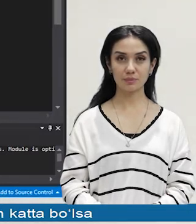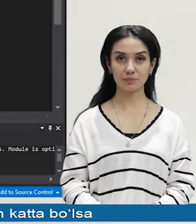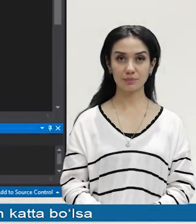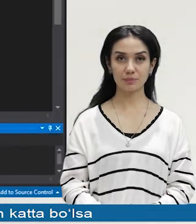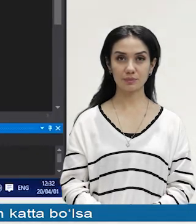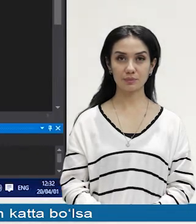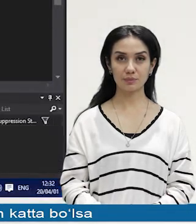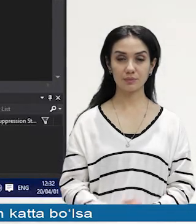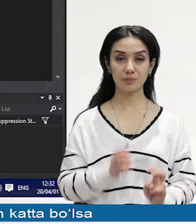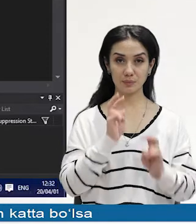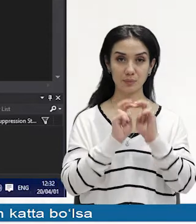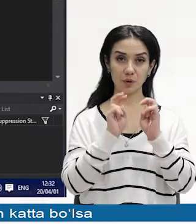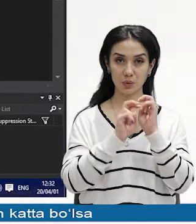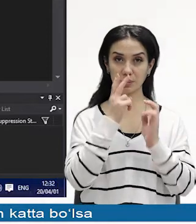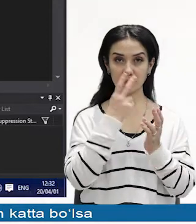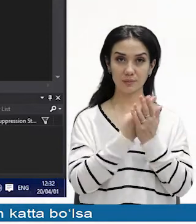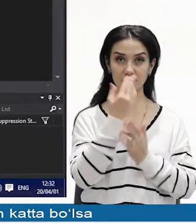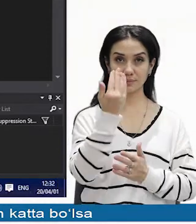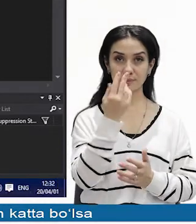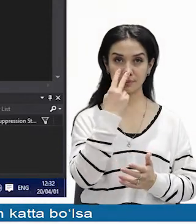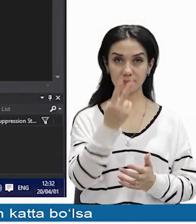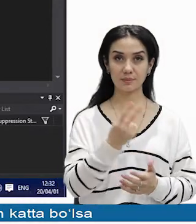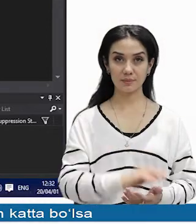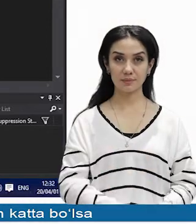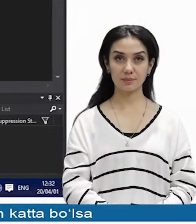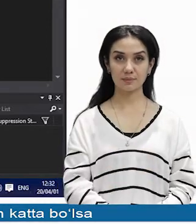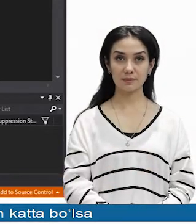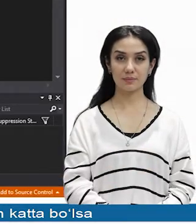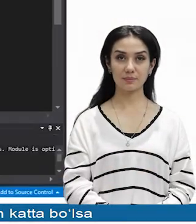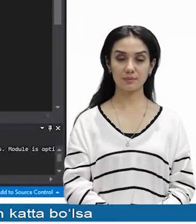Tekshiramiz. Mana